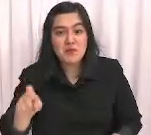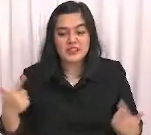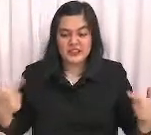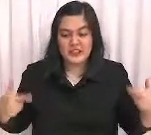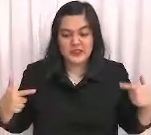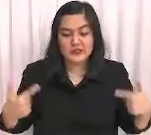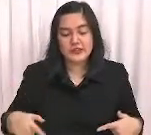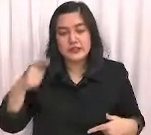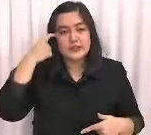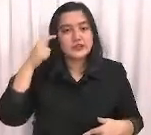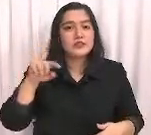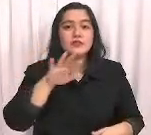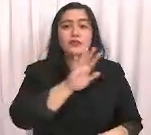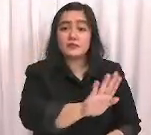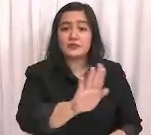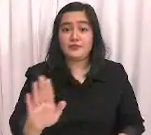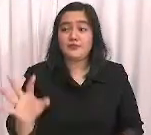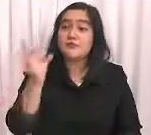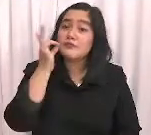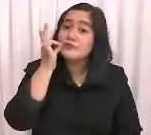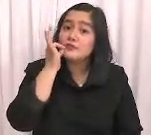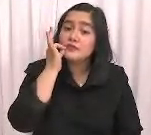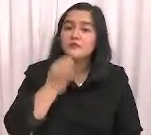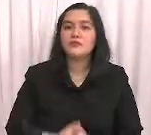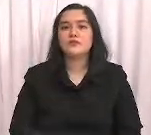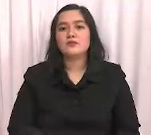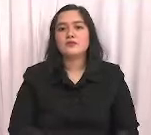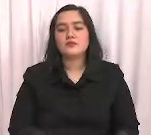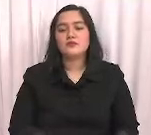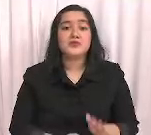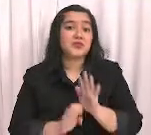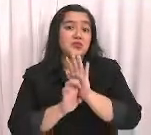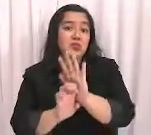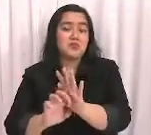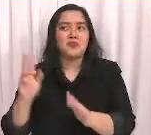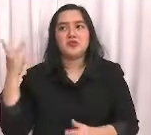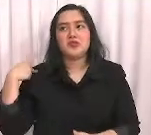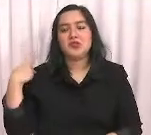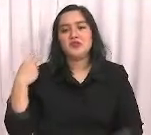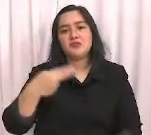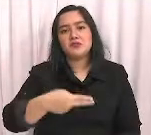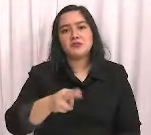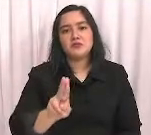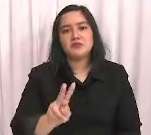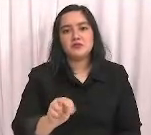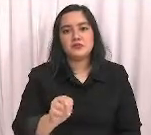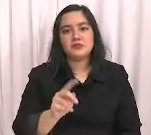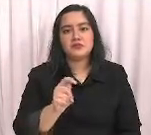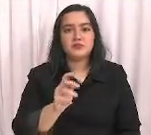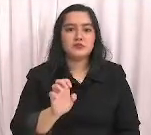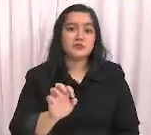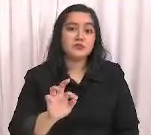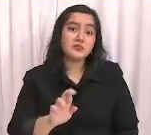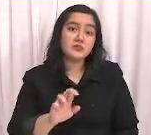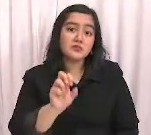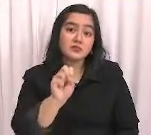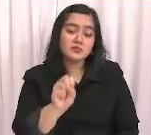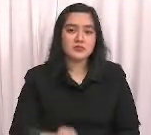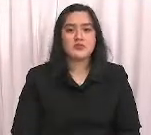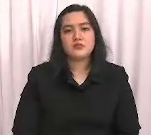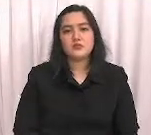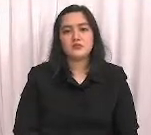You see, for example, may mga hunter. Okay? Hindi lang ikaw. Mag-hunt ka dun sa isang lugar na